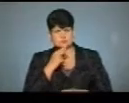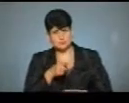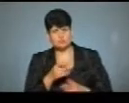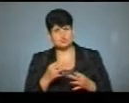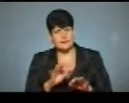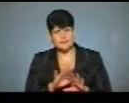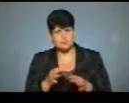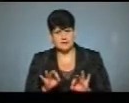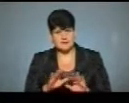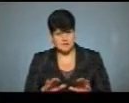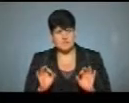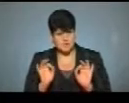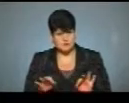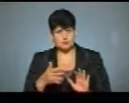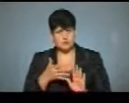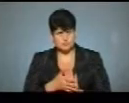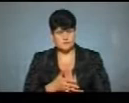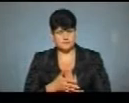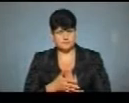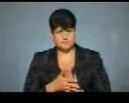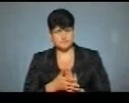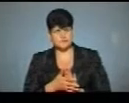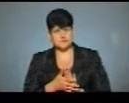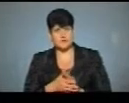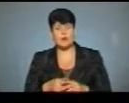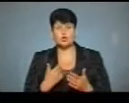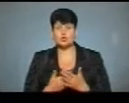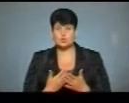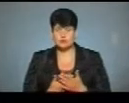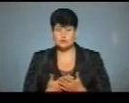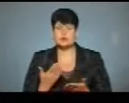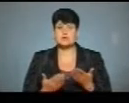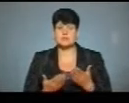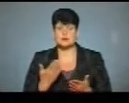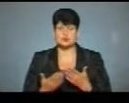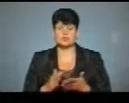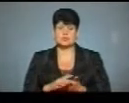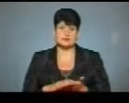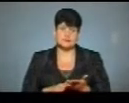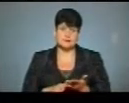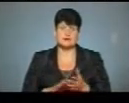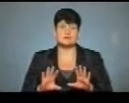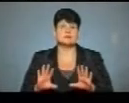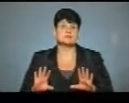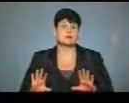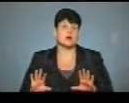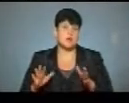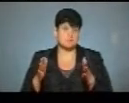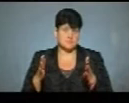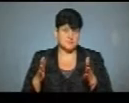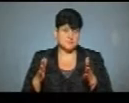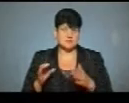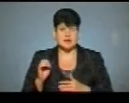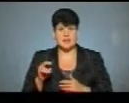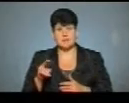чи не пускати дітей. Правильно ми розуміємо? Правильно ці... розуміємо, так. Тобто, якщо далі, так скажімо, трапиться